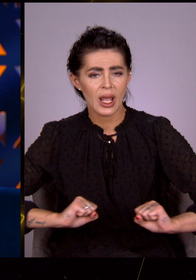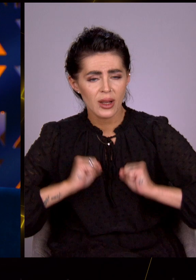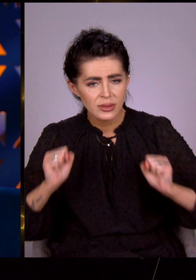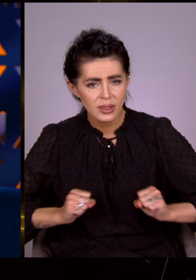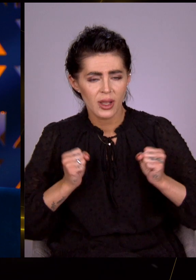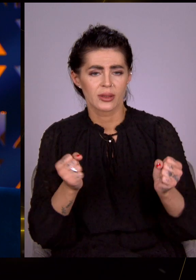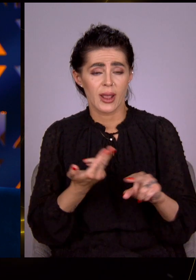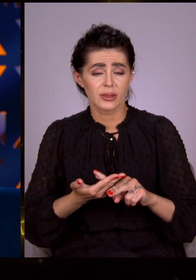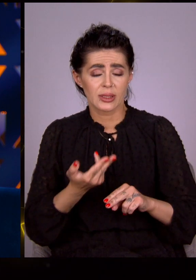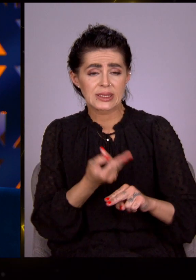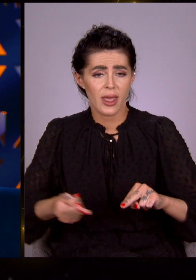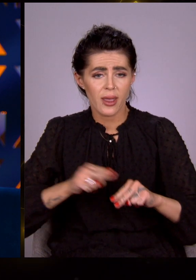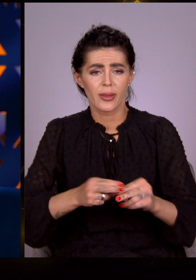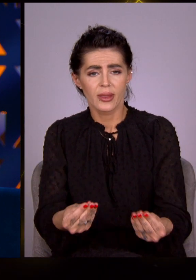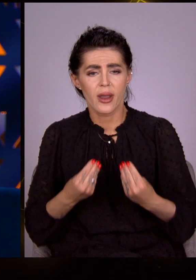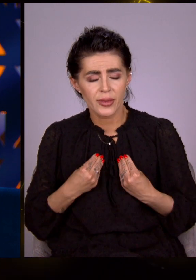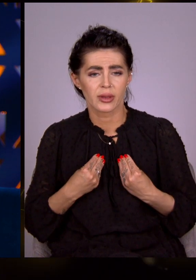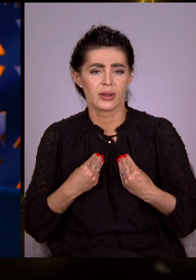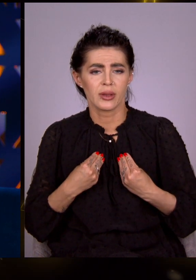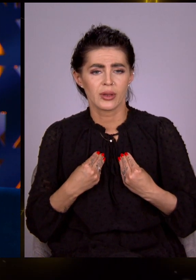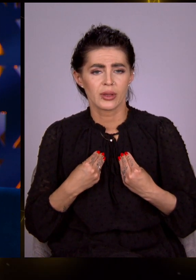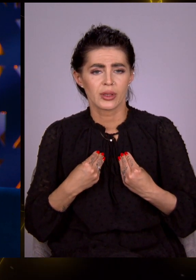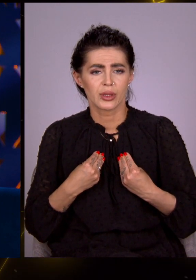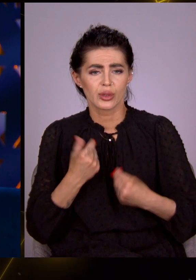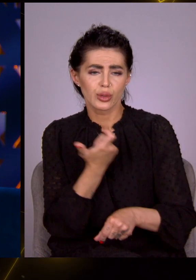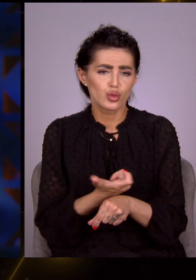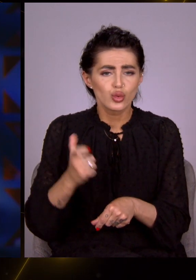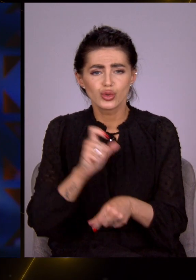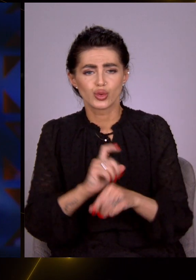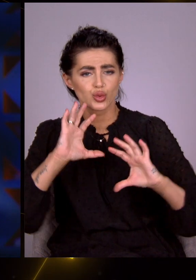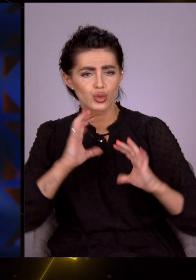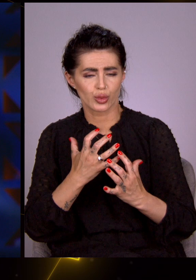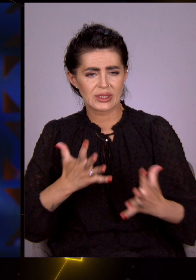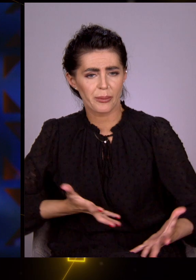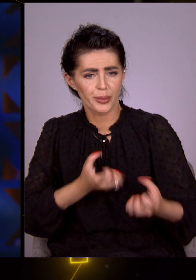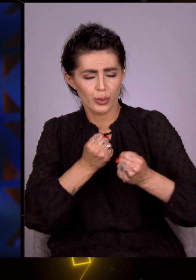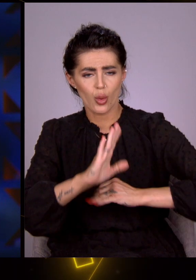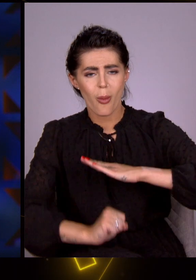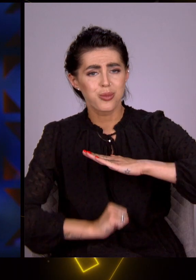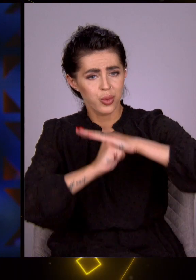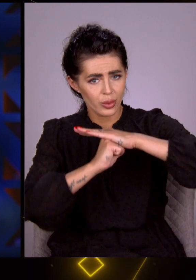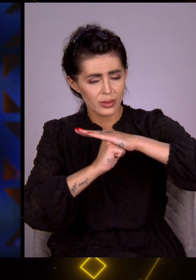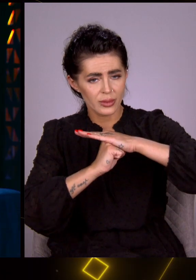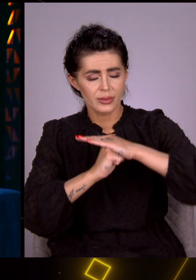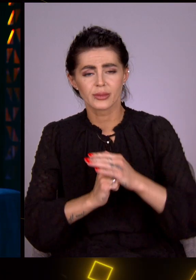дає якусь дуже серйозну підтримку, опору і